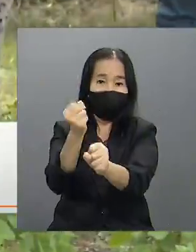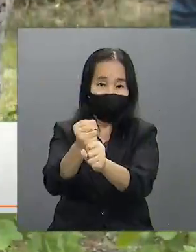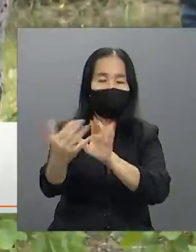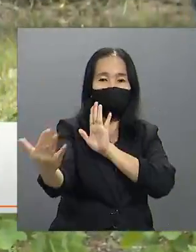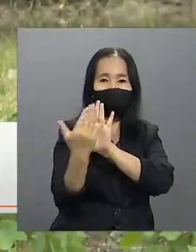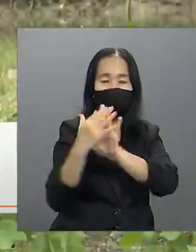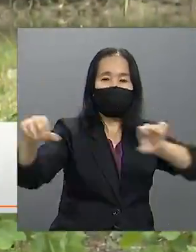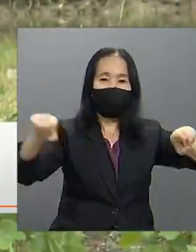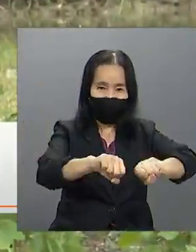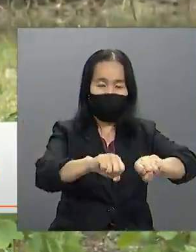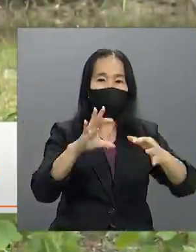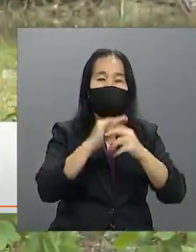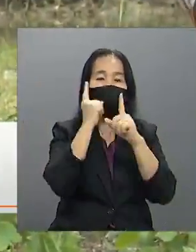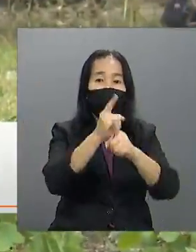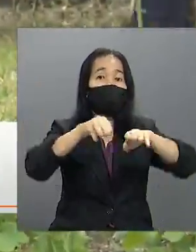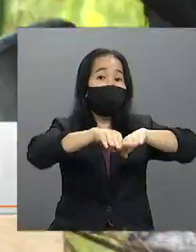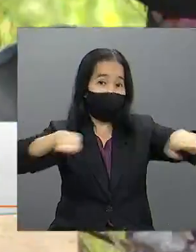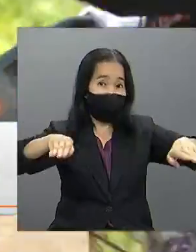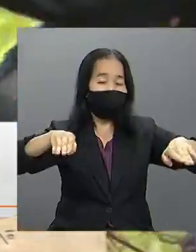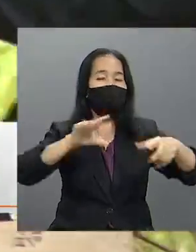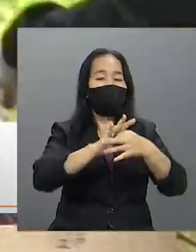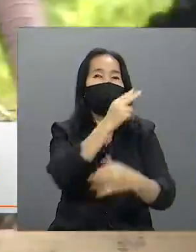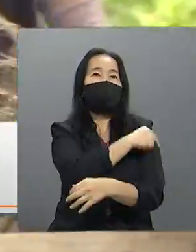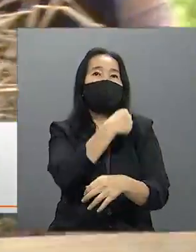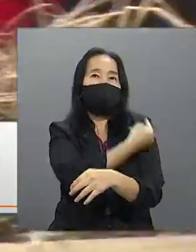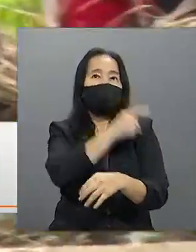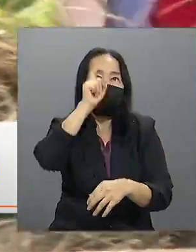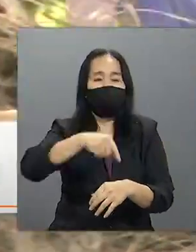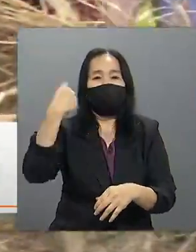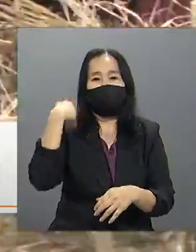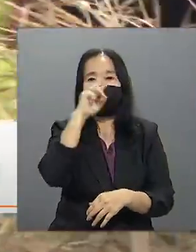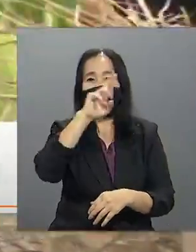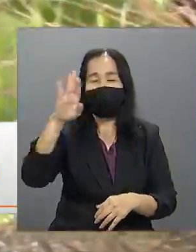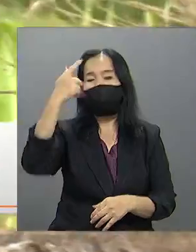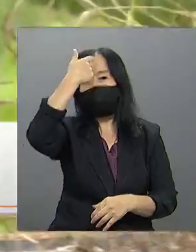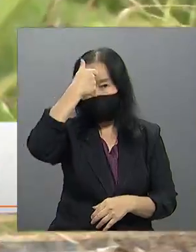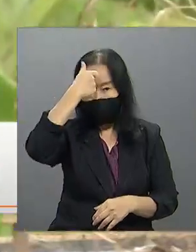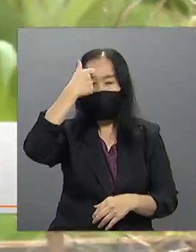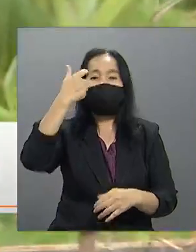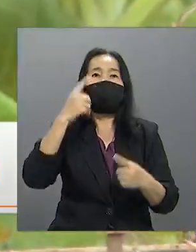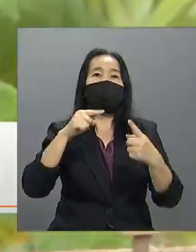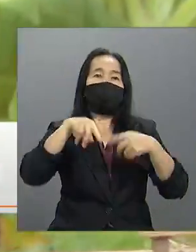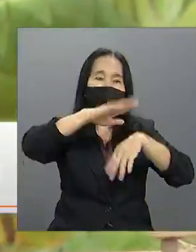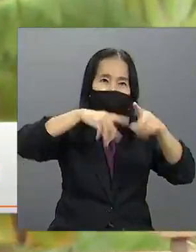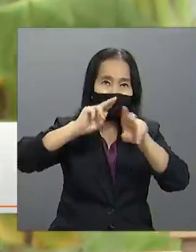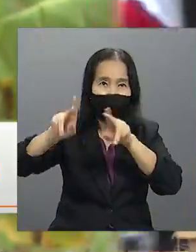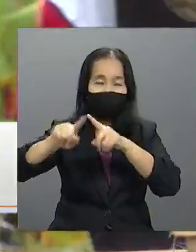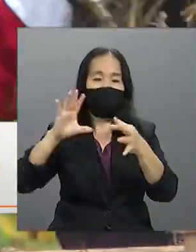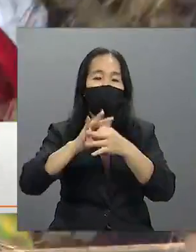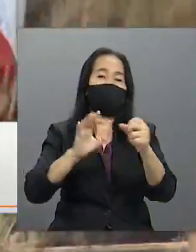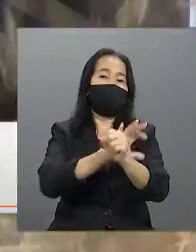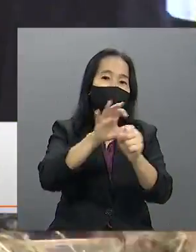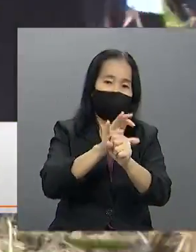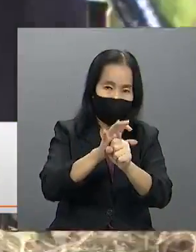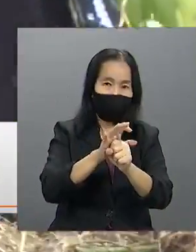ความปลอดภัยด้านสาธารณสุขที่มีระบบคัดกรองด้านสุขภาพว่าปลอดภัยจากโควิด-19 แน่นอนค่ะ